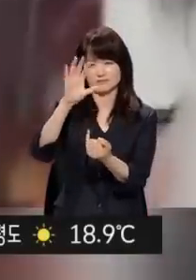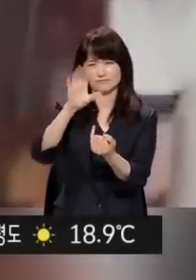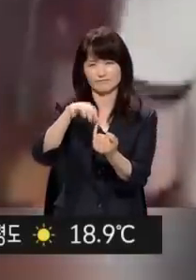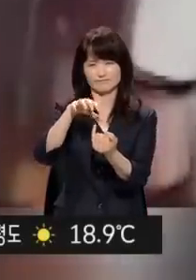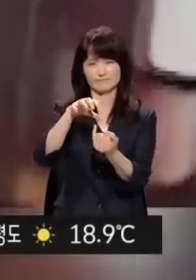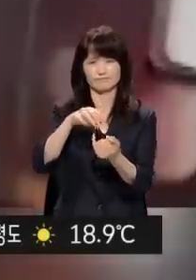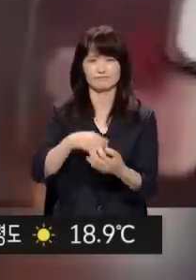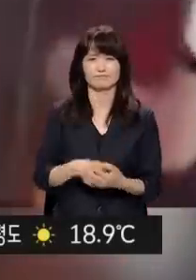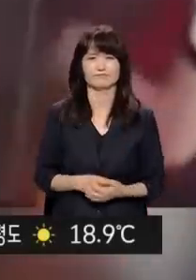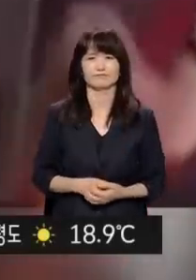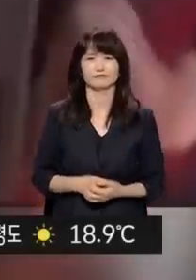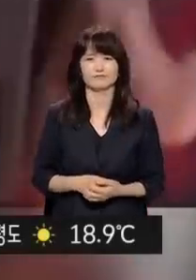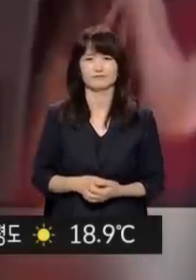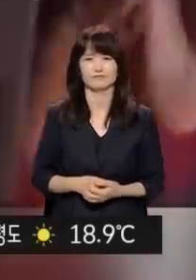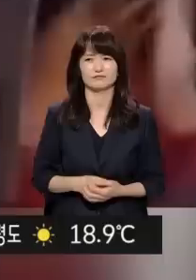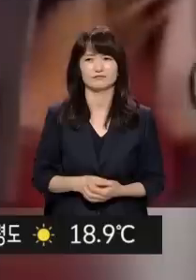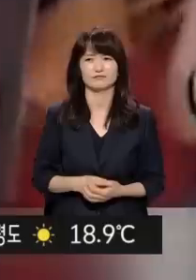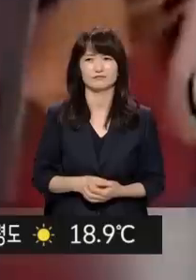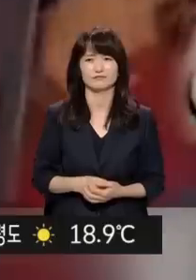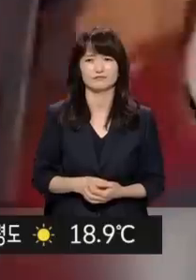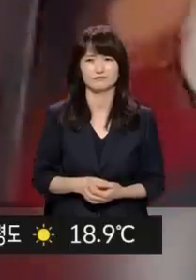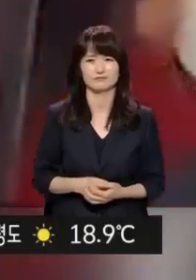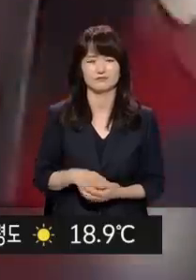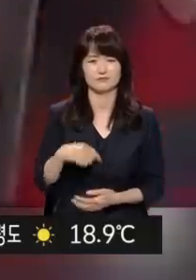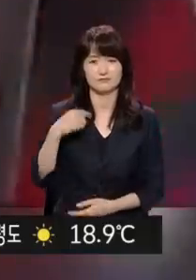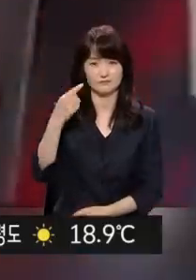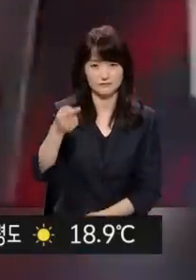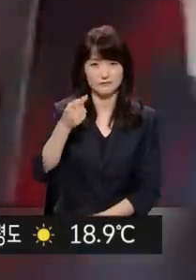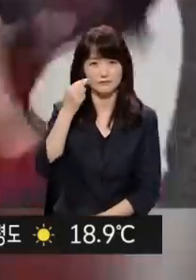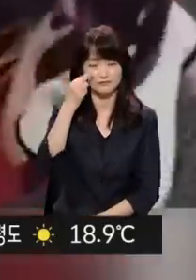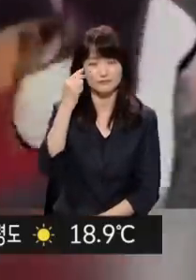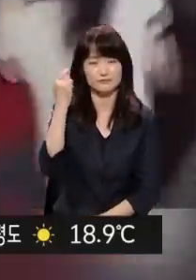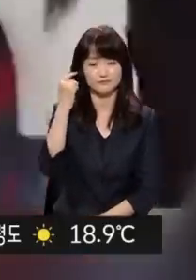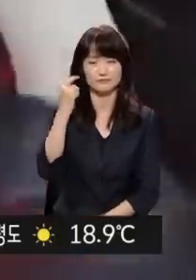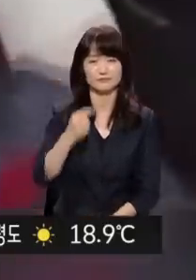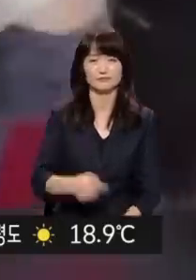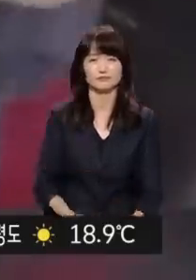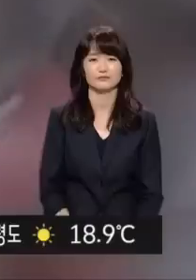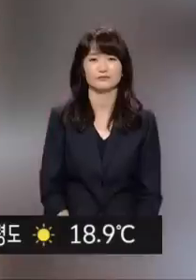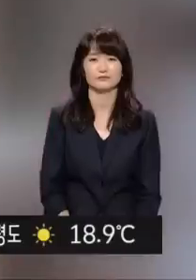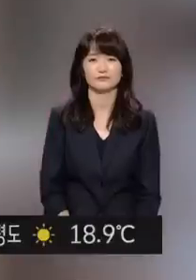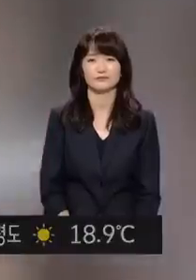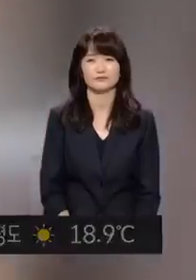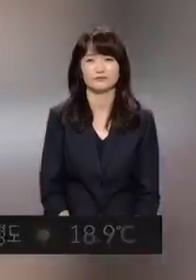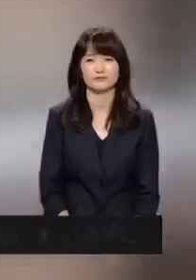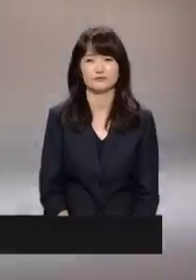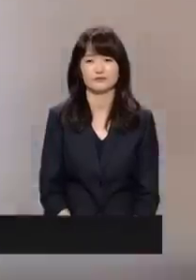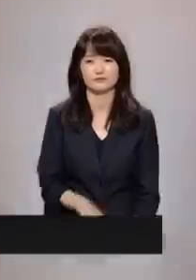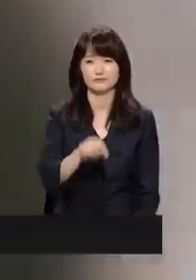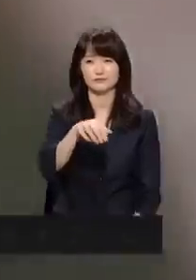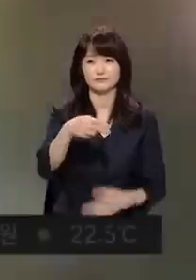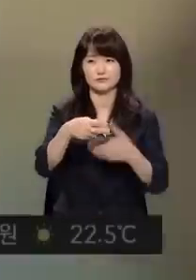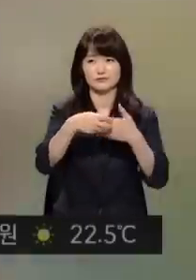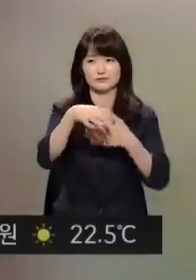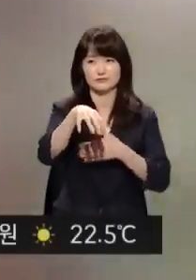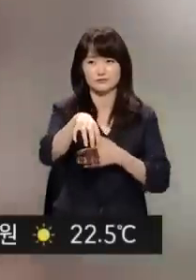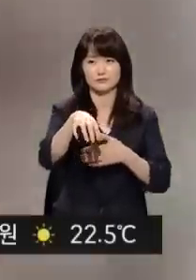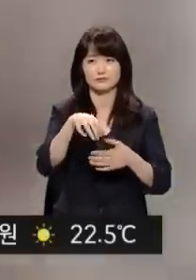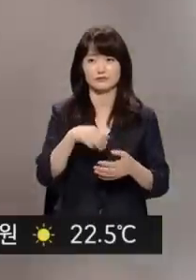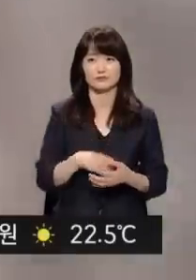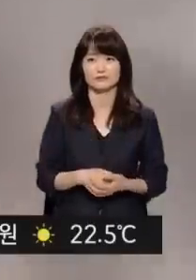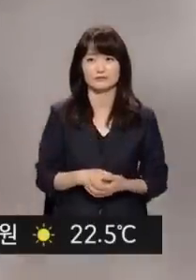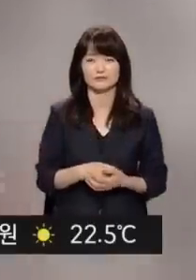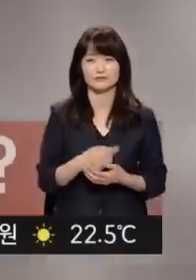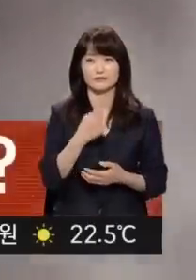꾸짖었습니다 진짜 1초만 하는 팔아도 말이죠 자 다음은 미국으로 가보시죠 네 여긴 병원입니다